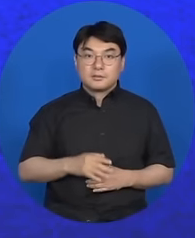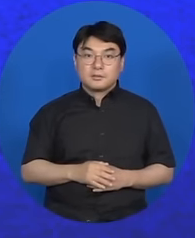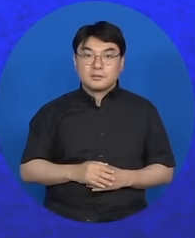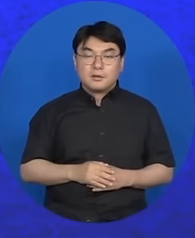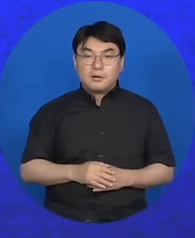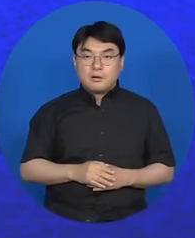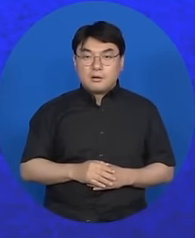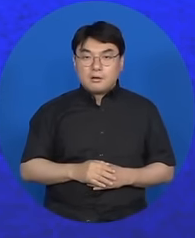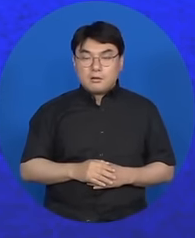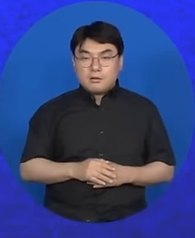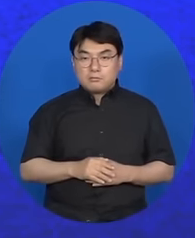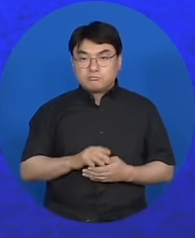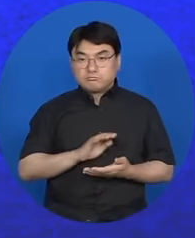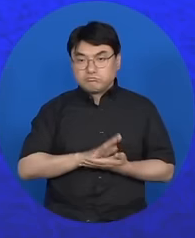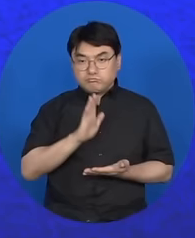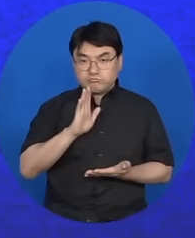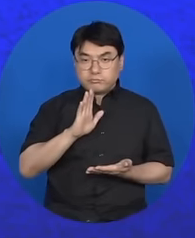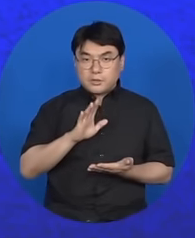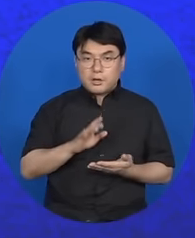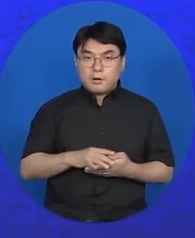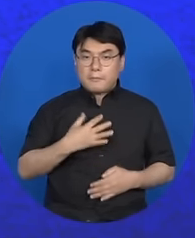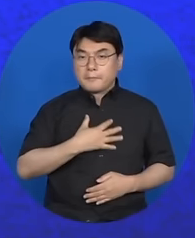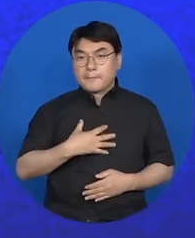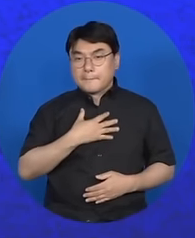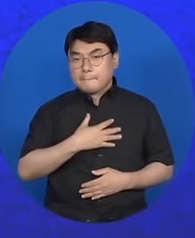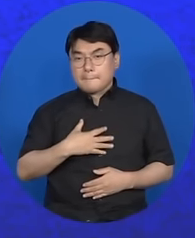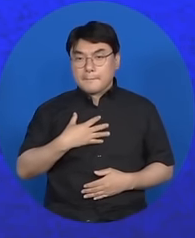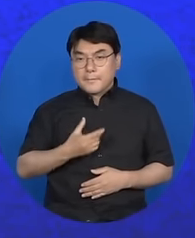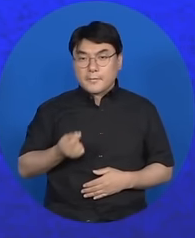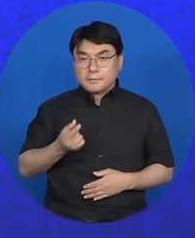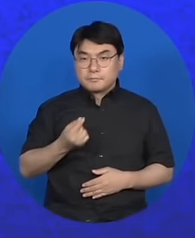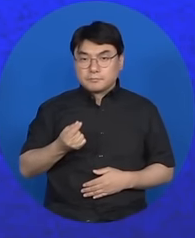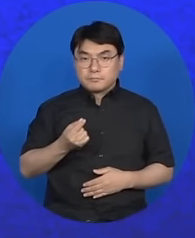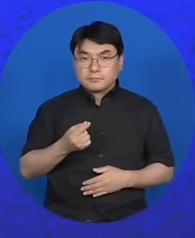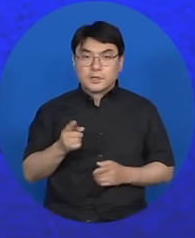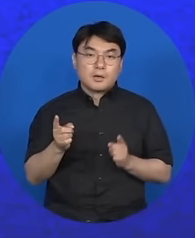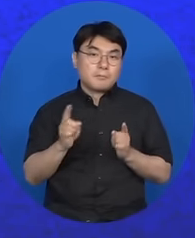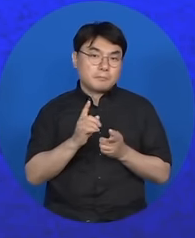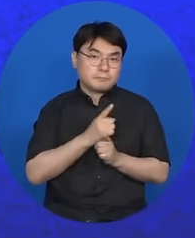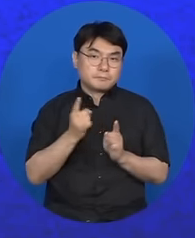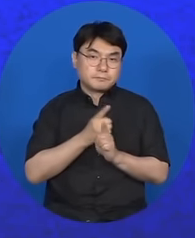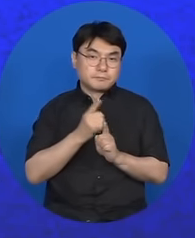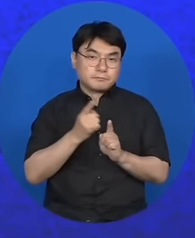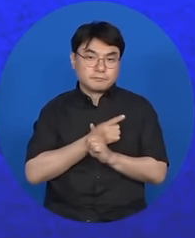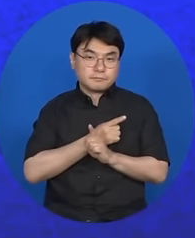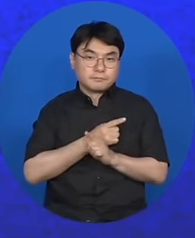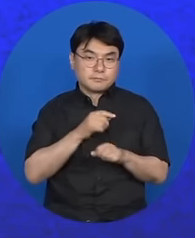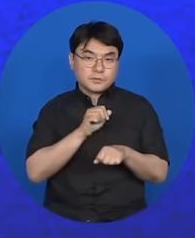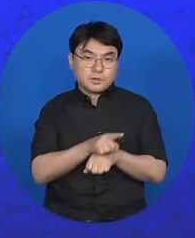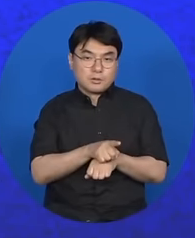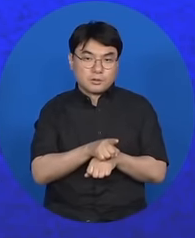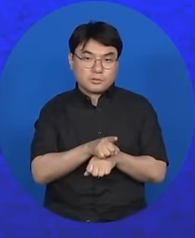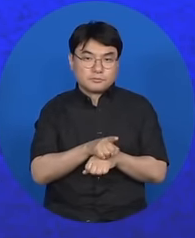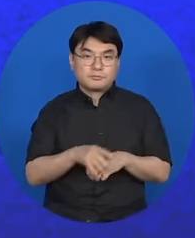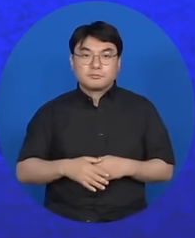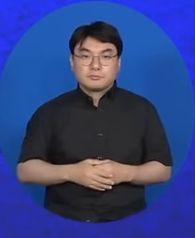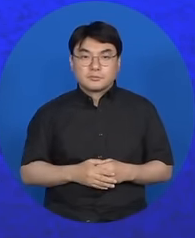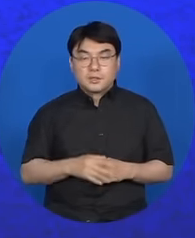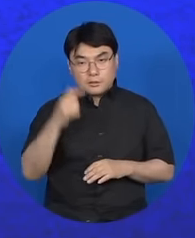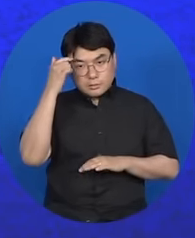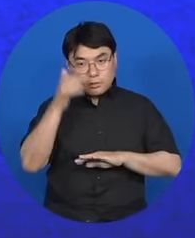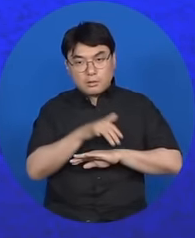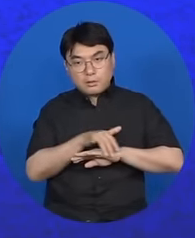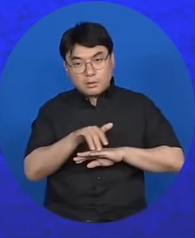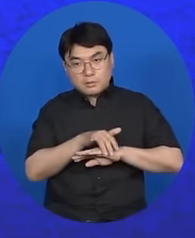열정이 있지만 좀 즉흥적인 성향이 있고 자주 뭔가 변경되는 성향이 있죠. 그래서 계획을